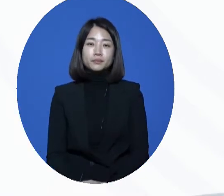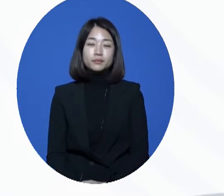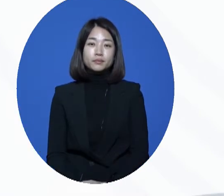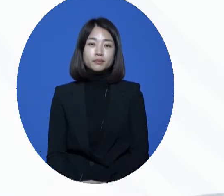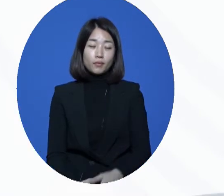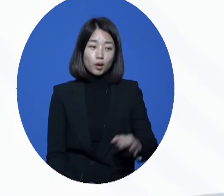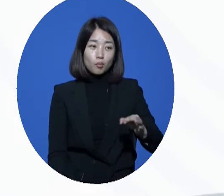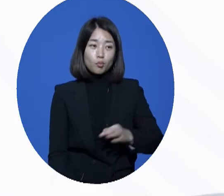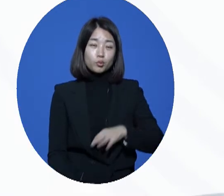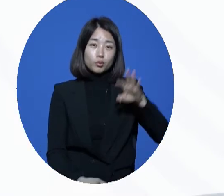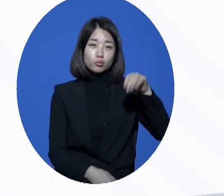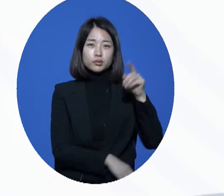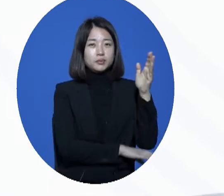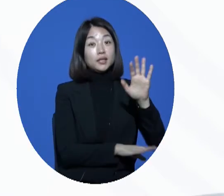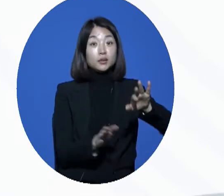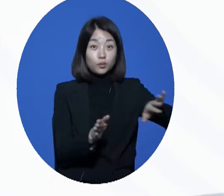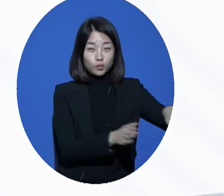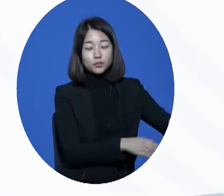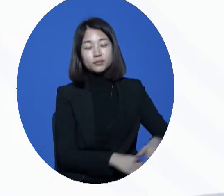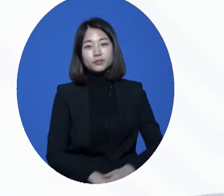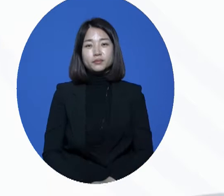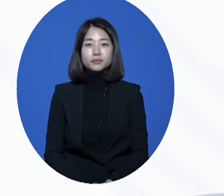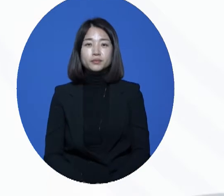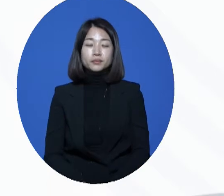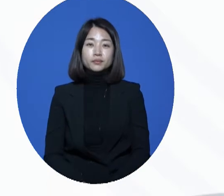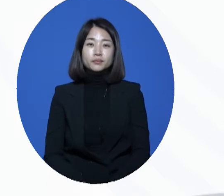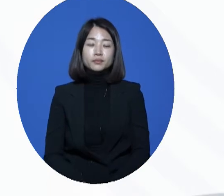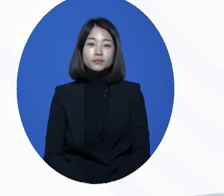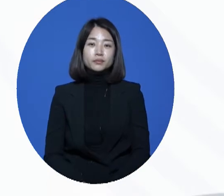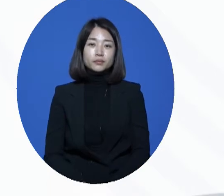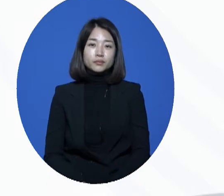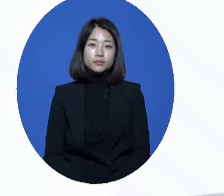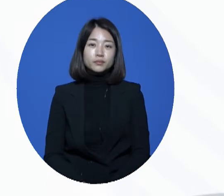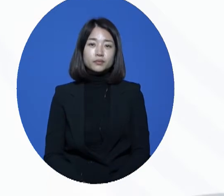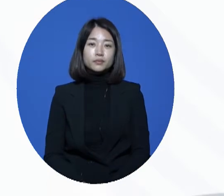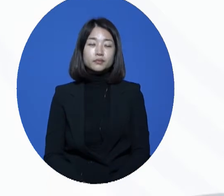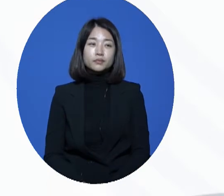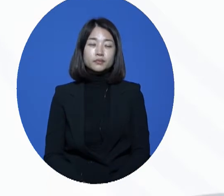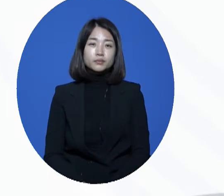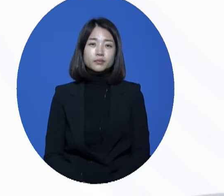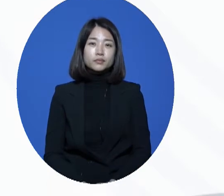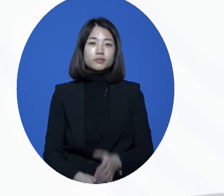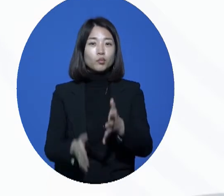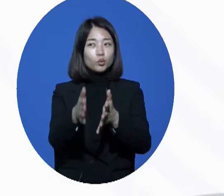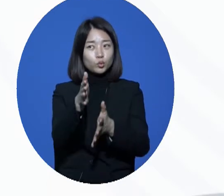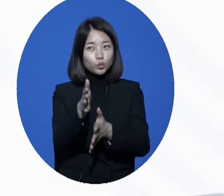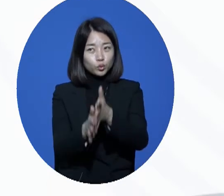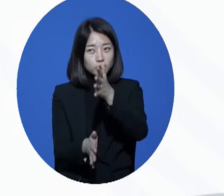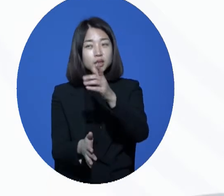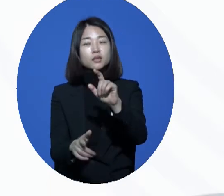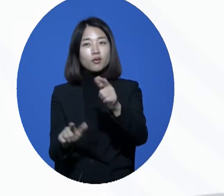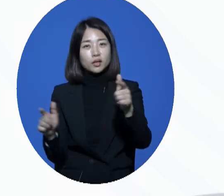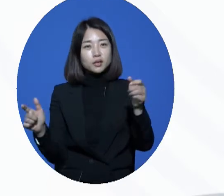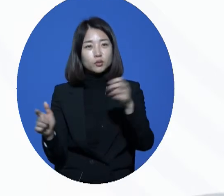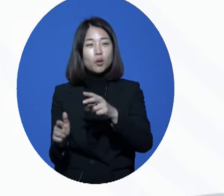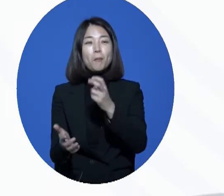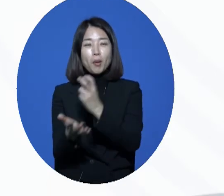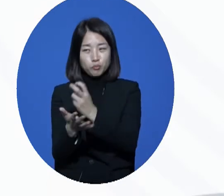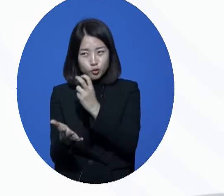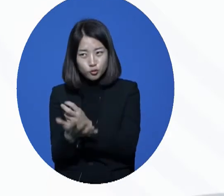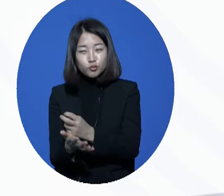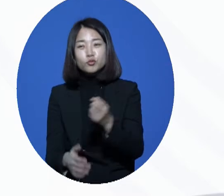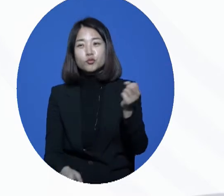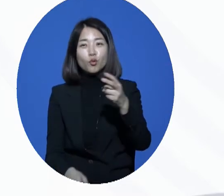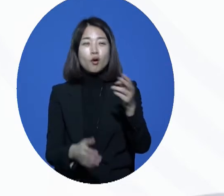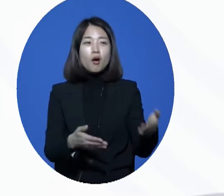단순히 보건복지만을 이야기하는 게 아니라 기후 정의에 대한 문제, 그리고 에너지에 대한 문제, 도심 설계에 대한 문제, 법률에 대한